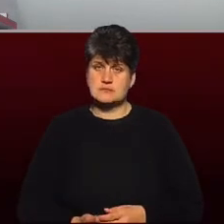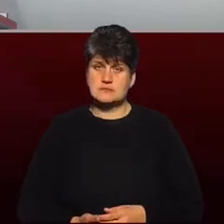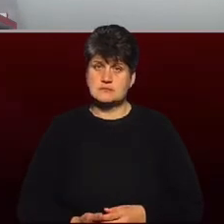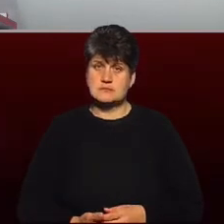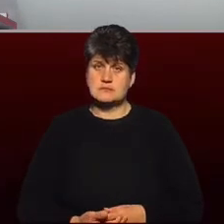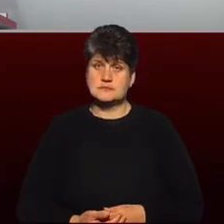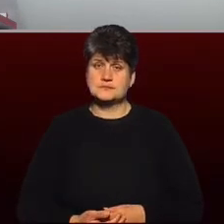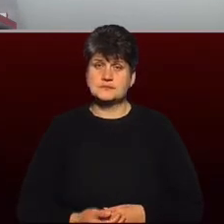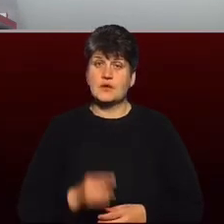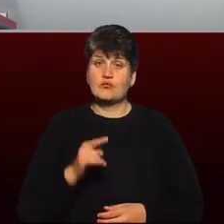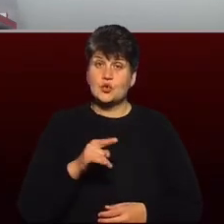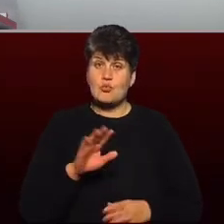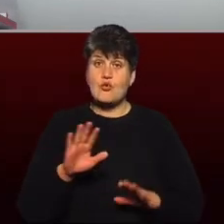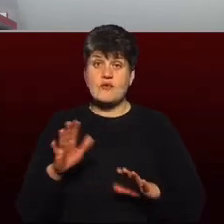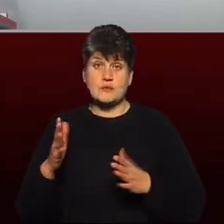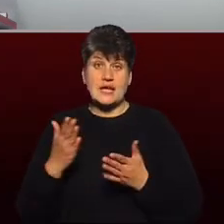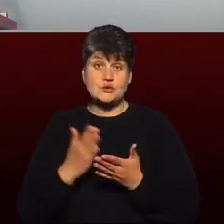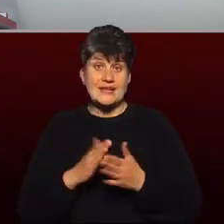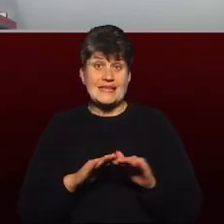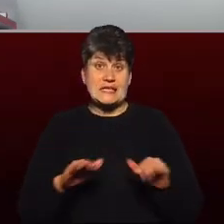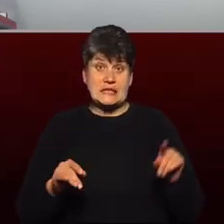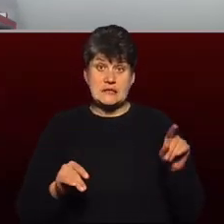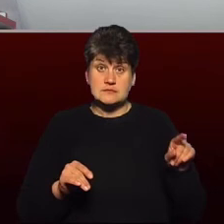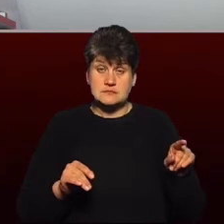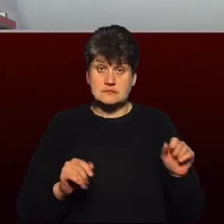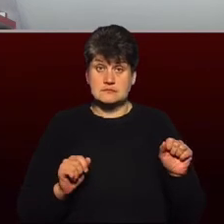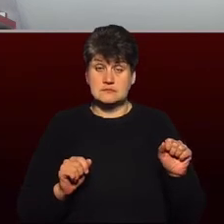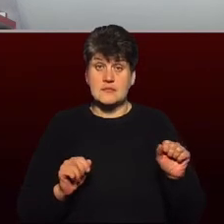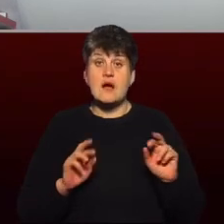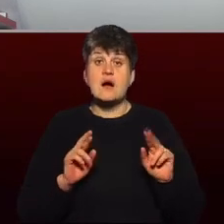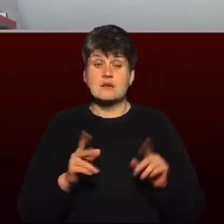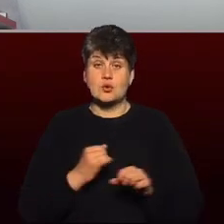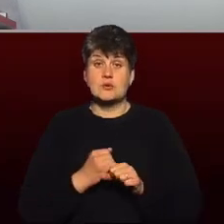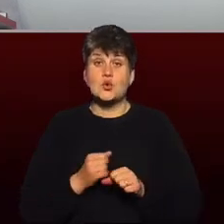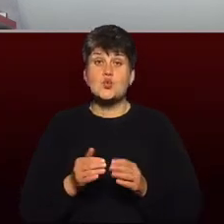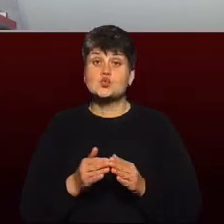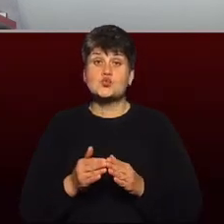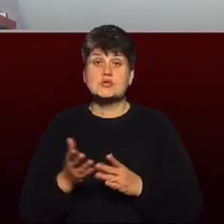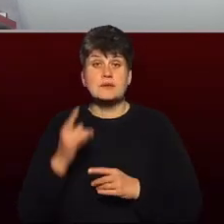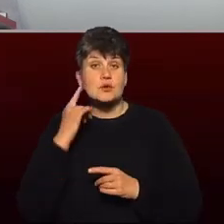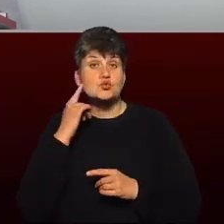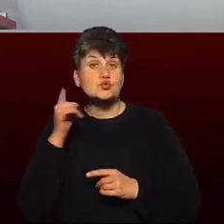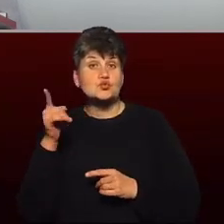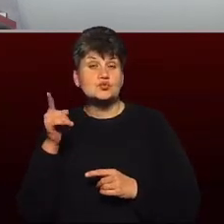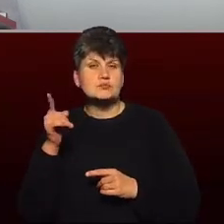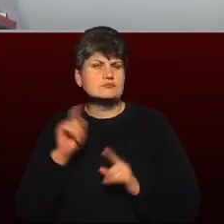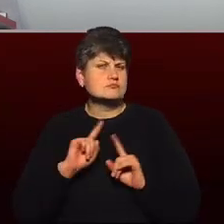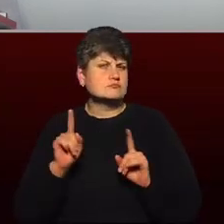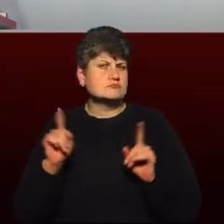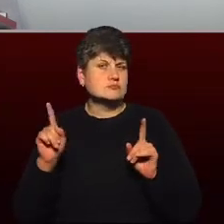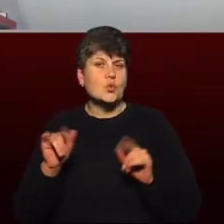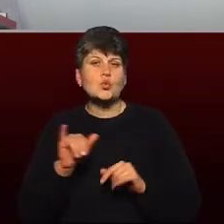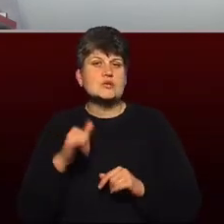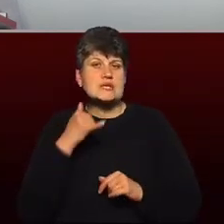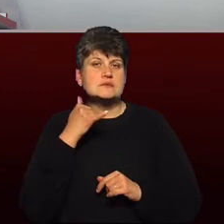В тому випадку, ще якщо є діти, то… Ну, як діяти з сусідам, які чують от якісь характерні звуки, куди їм звертатися